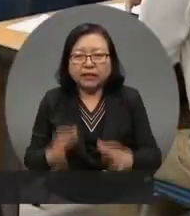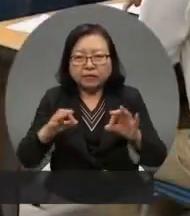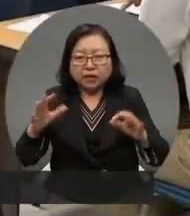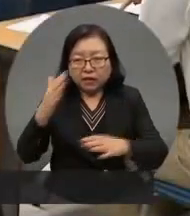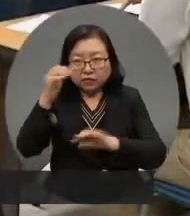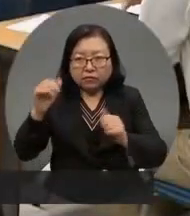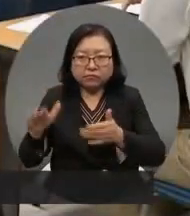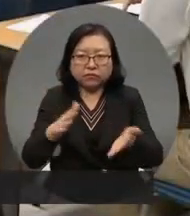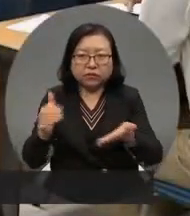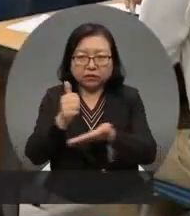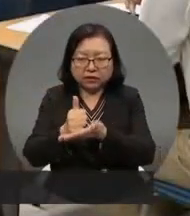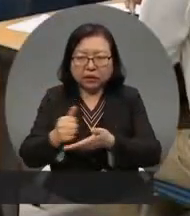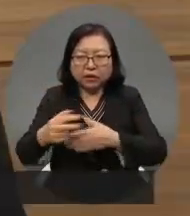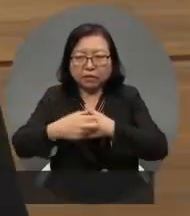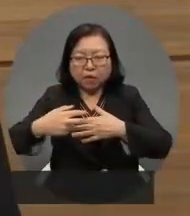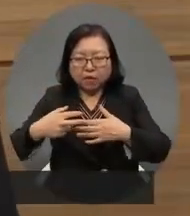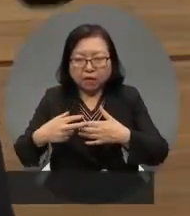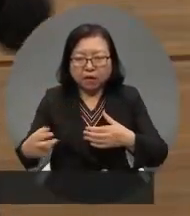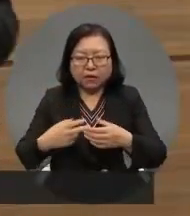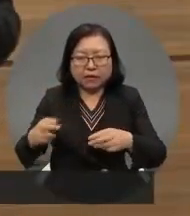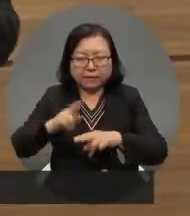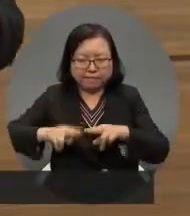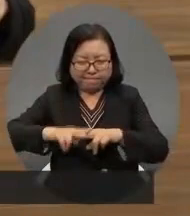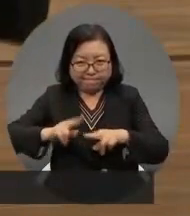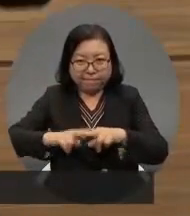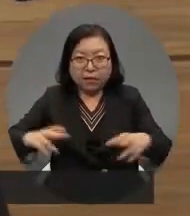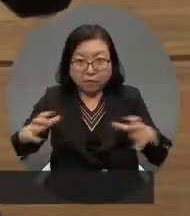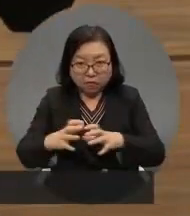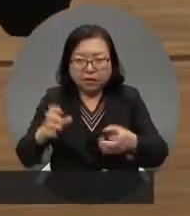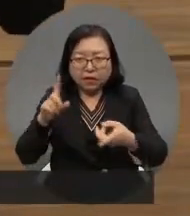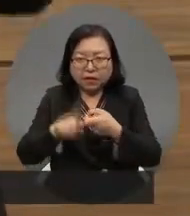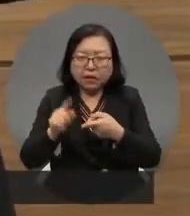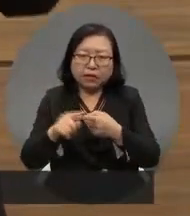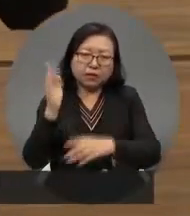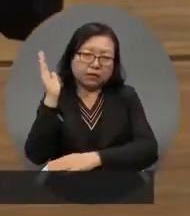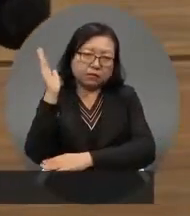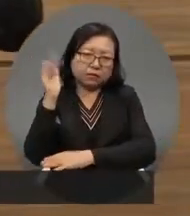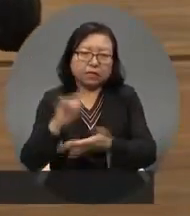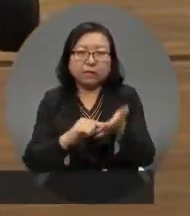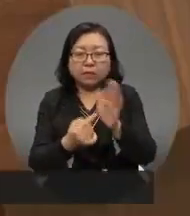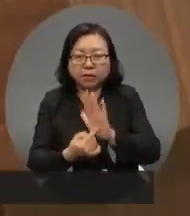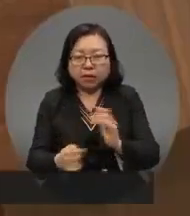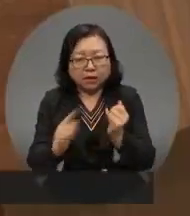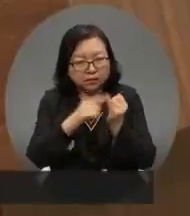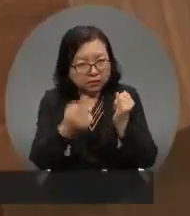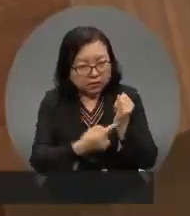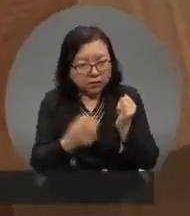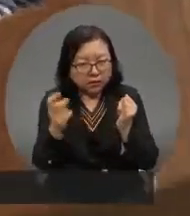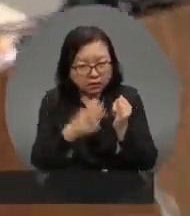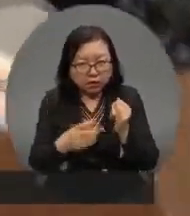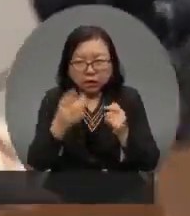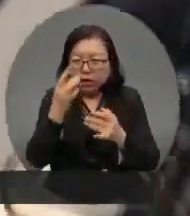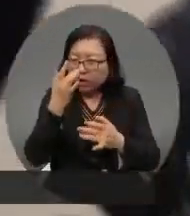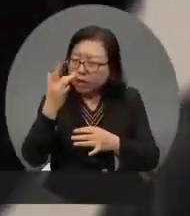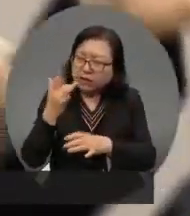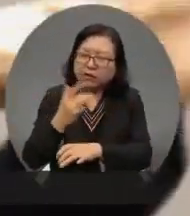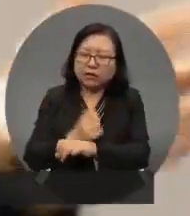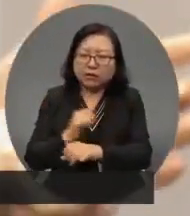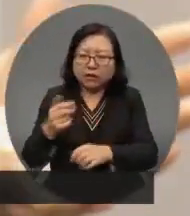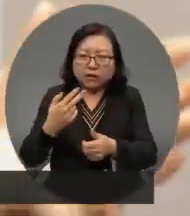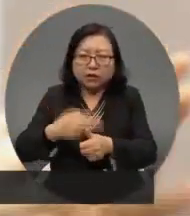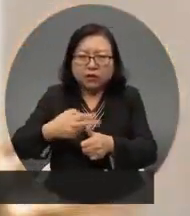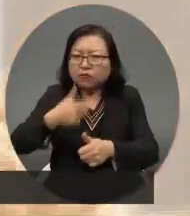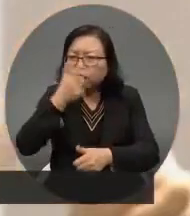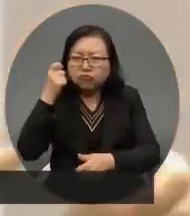김영환 충북지사가 의사 집단 행동에 대해 담화문을 발표했습니다. 산부인과 의사와 마취과 의사가 부족해